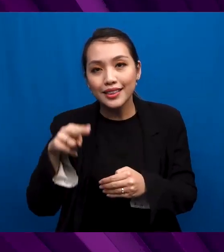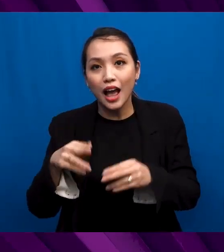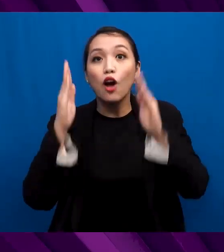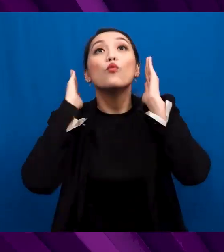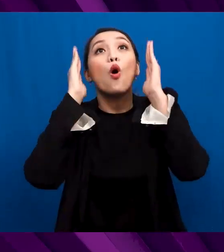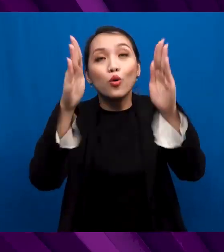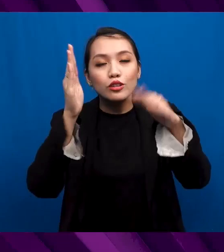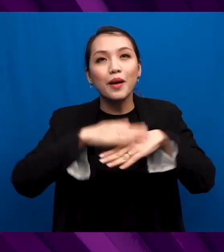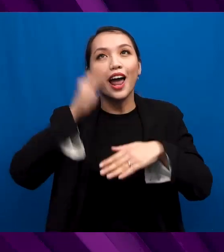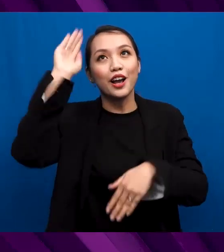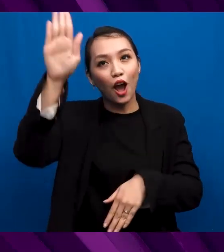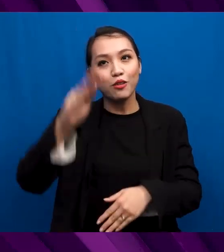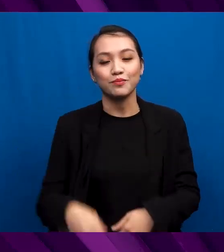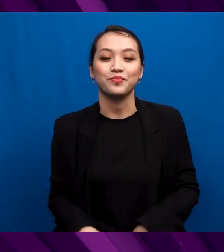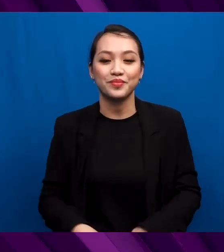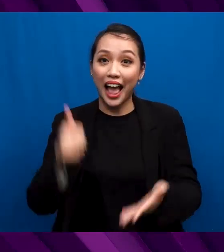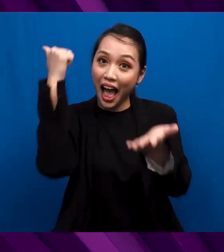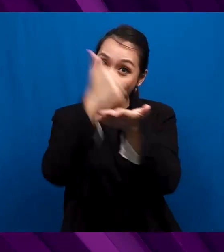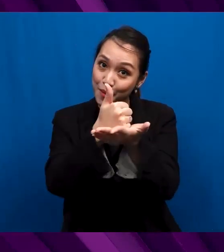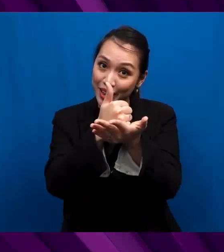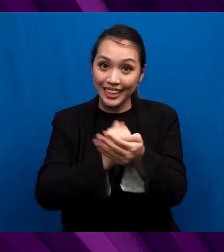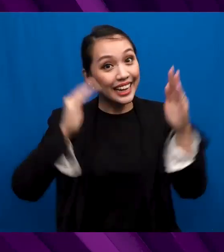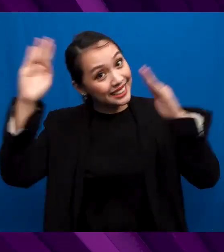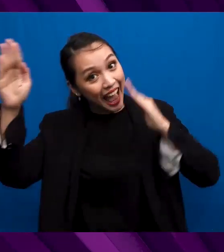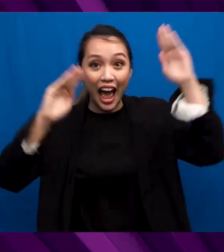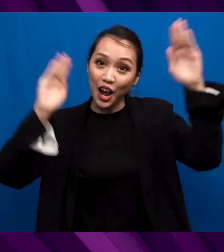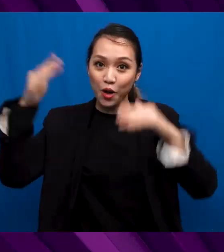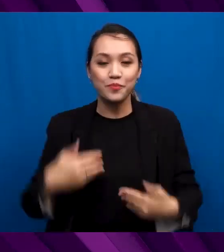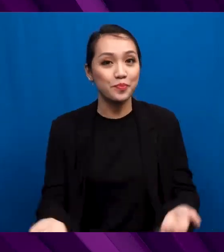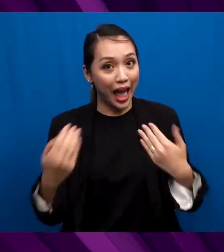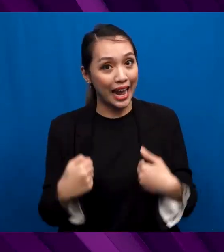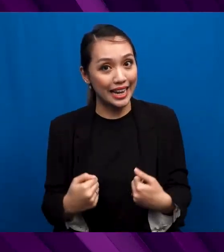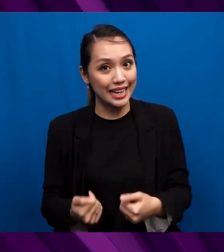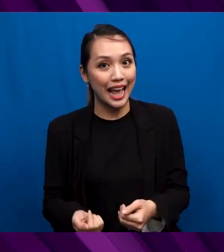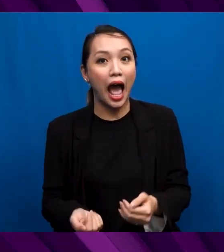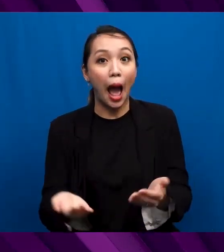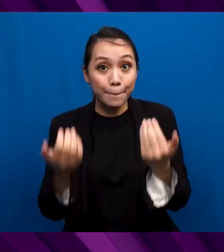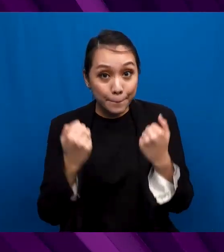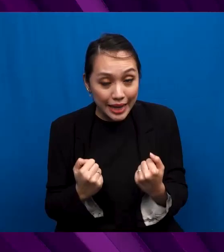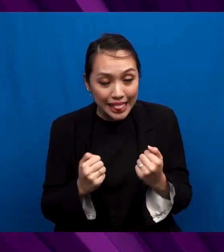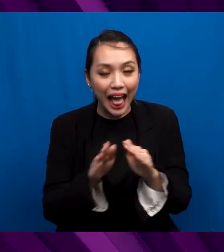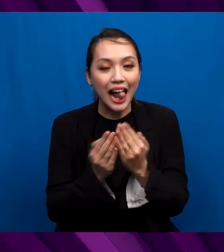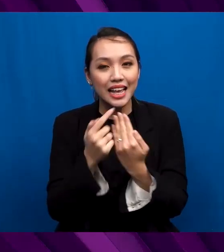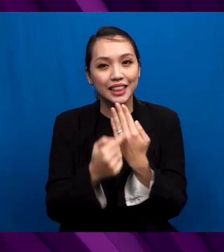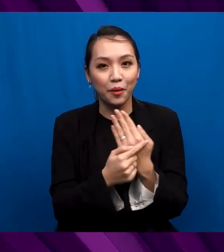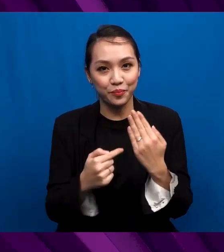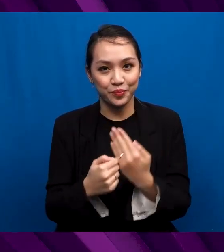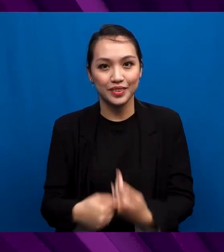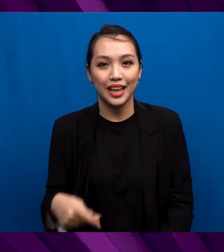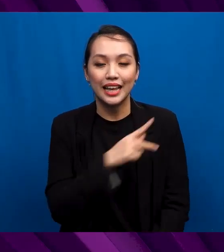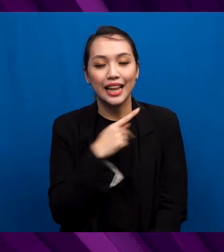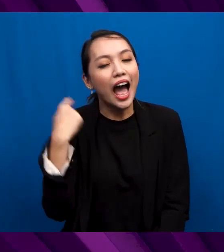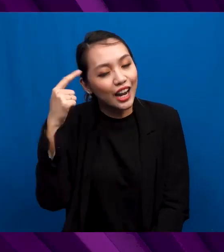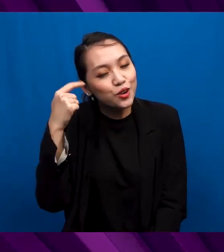Yesus, amin. Puji Tuhan, shalom. Ambil Alkitabnya, kita akan merenungkan firman Allah.